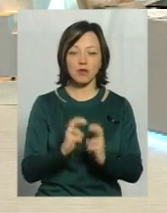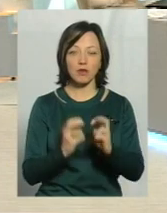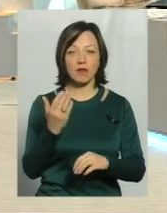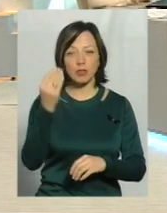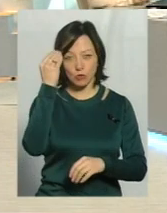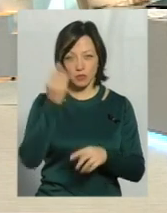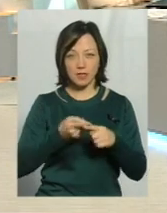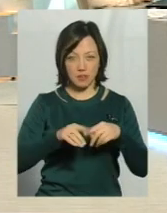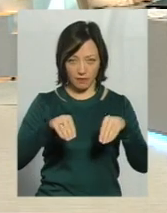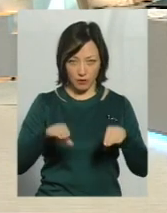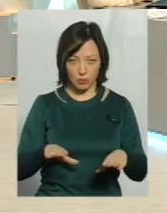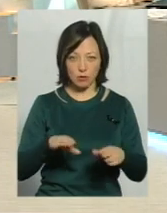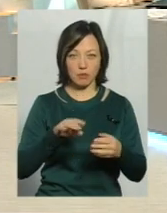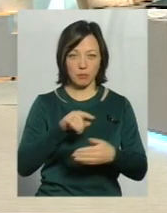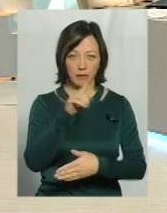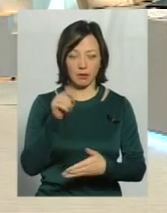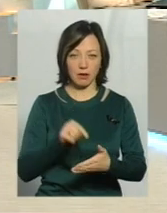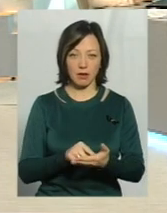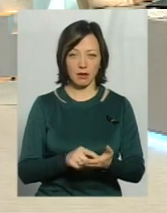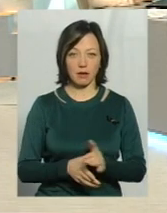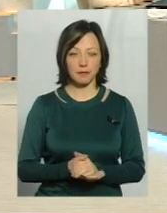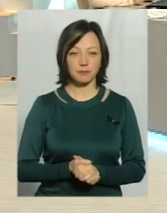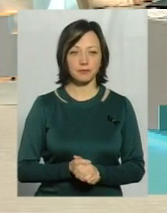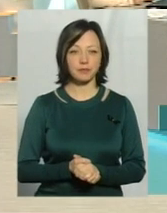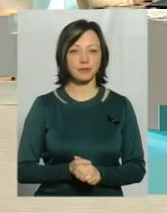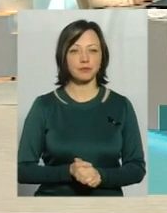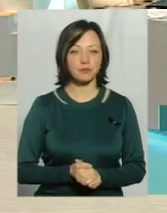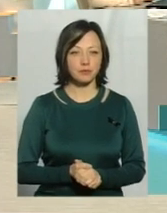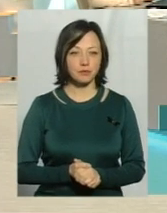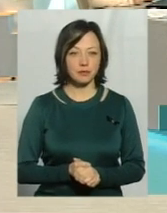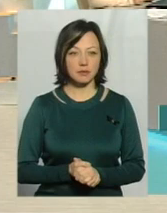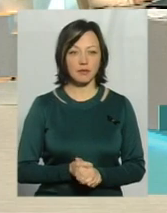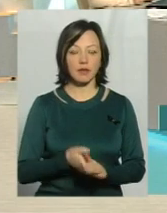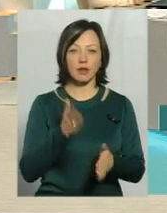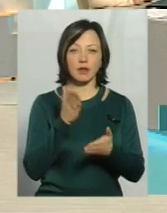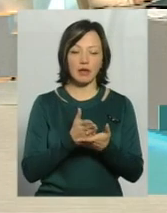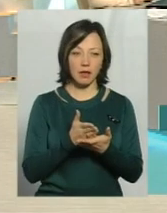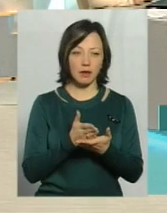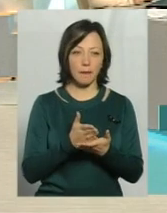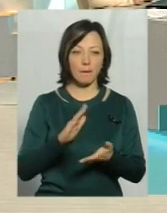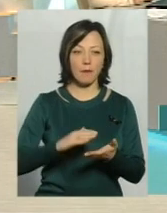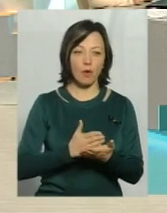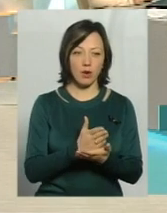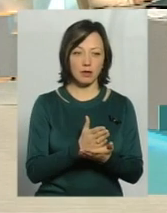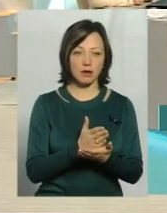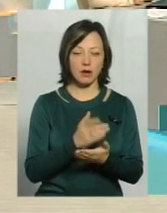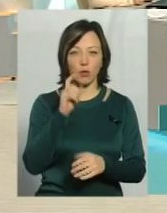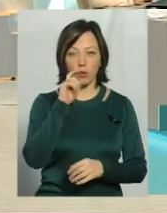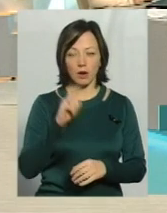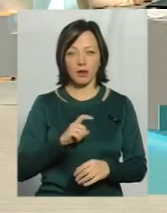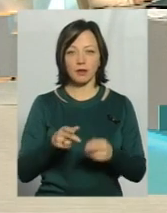думку, це вирішить питання? Є політика, яку Україна